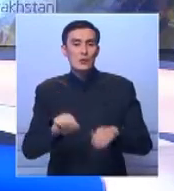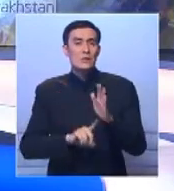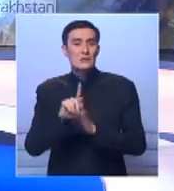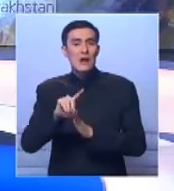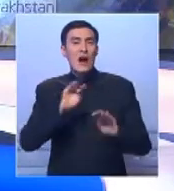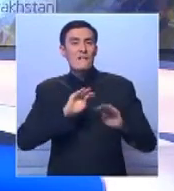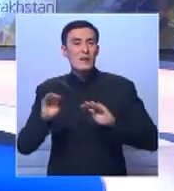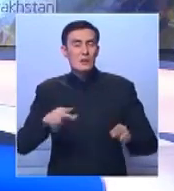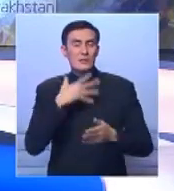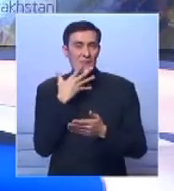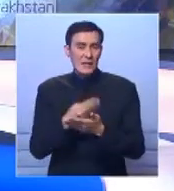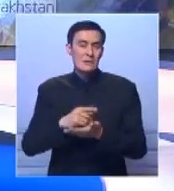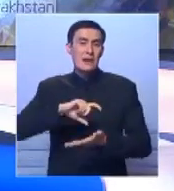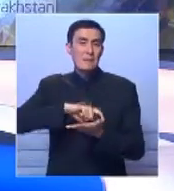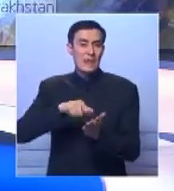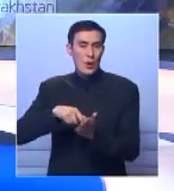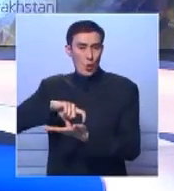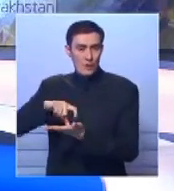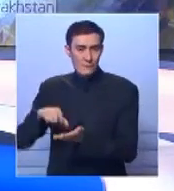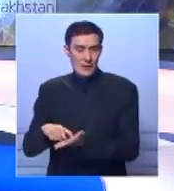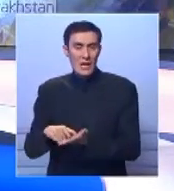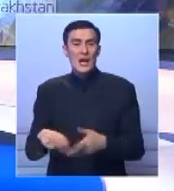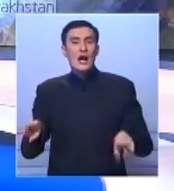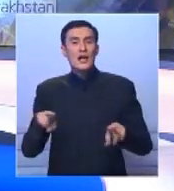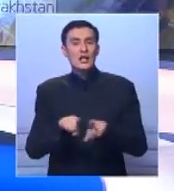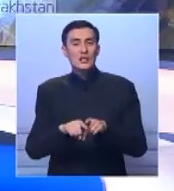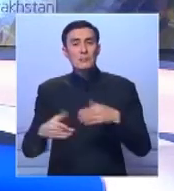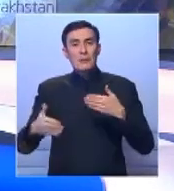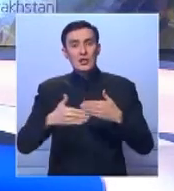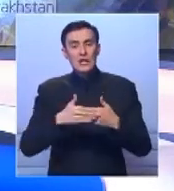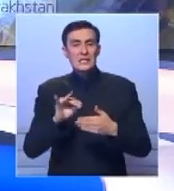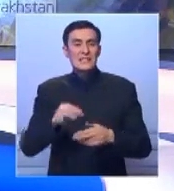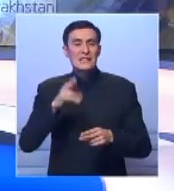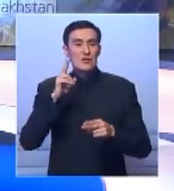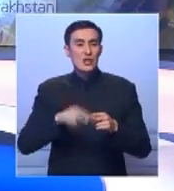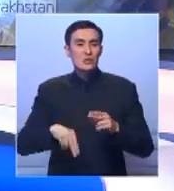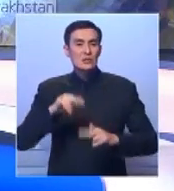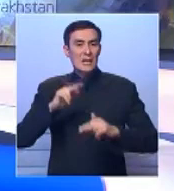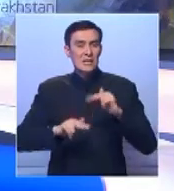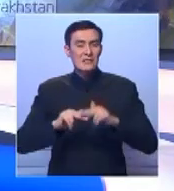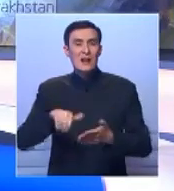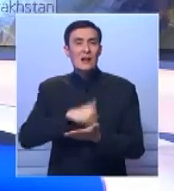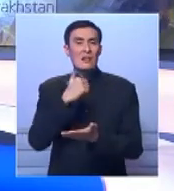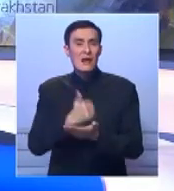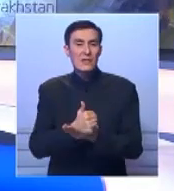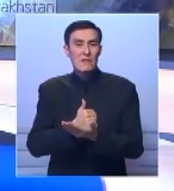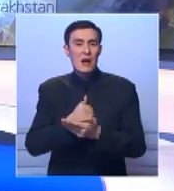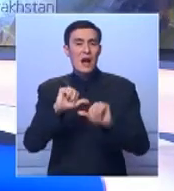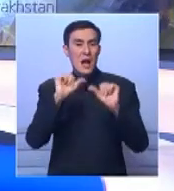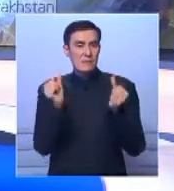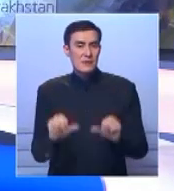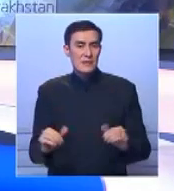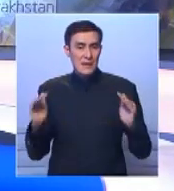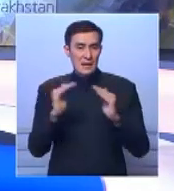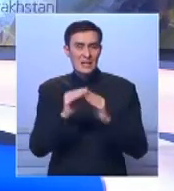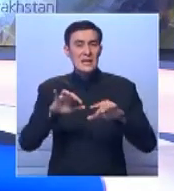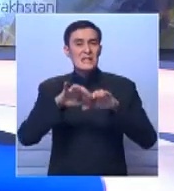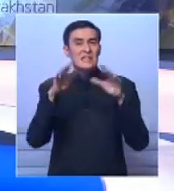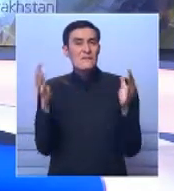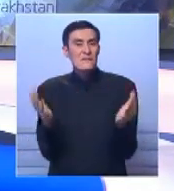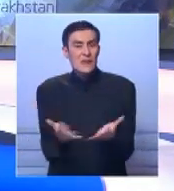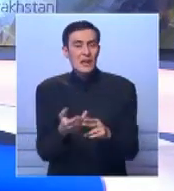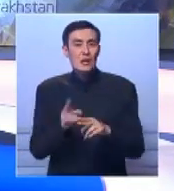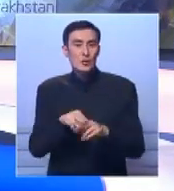приступить к оформлению своих павильонов. Также приближается к завершению строительства главного объекта Экспо, сферы, в